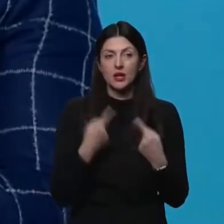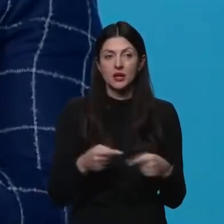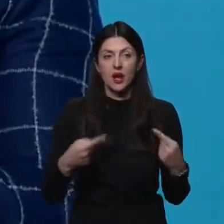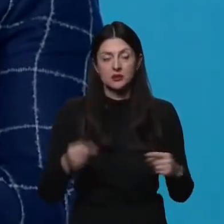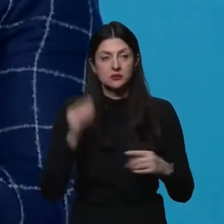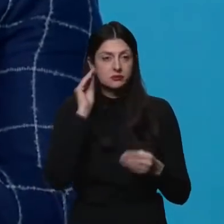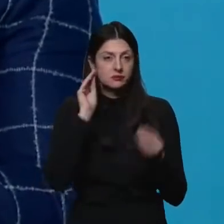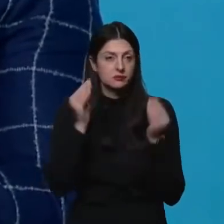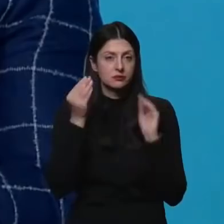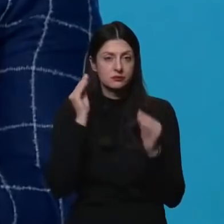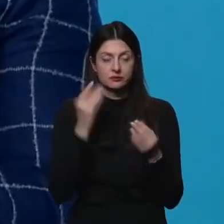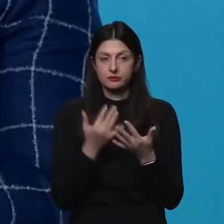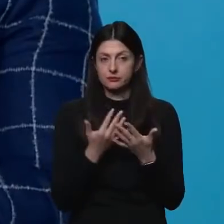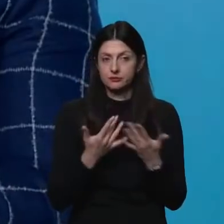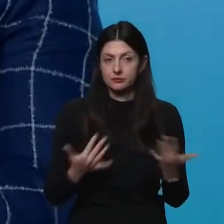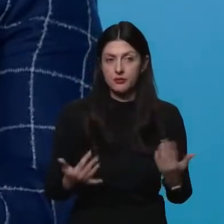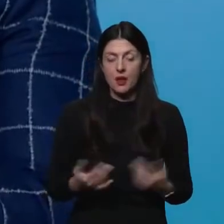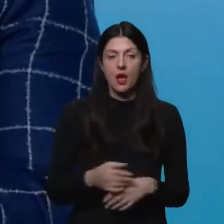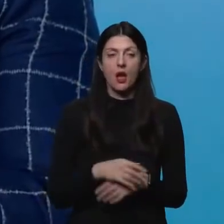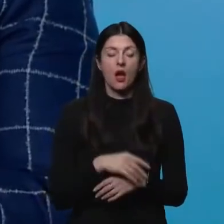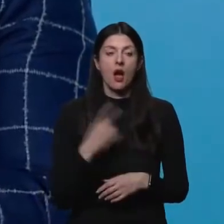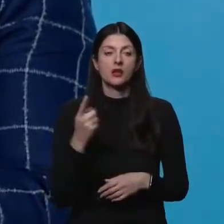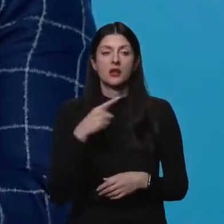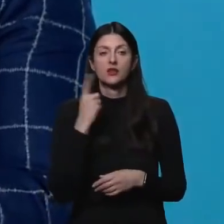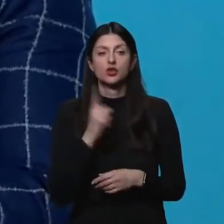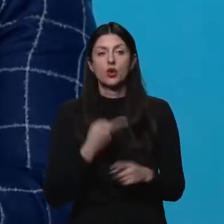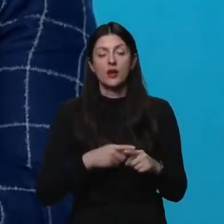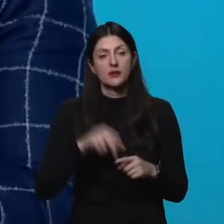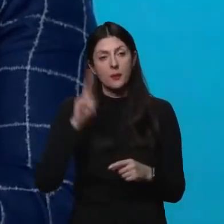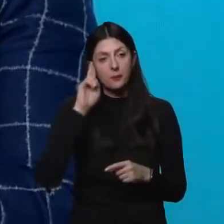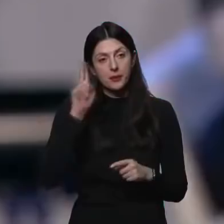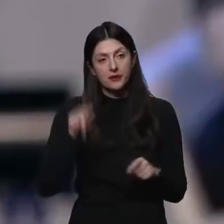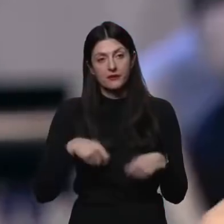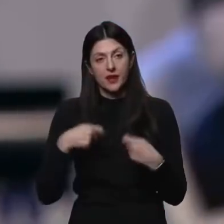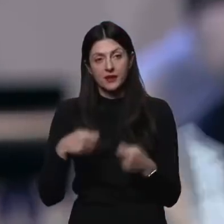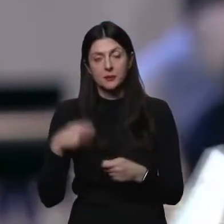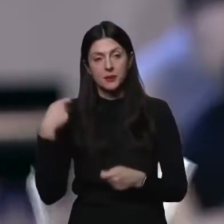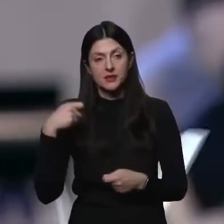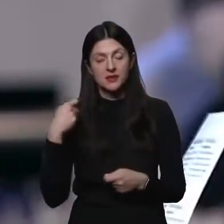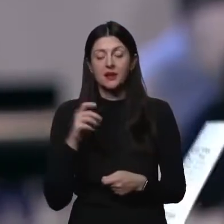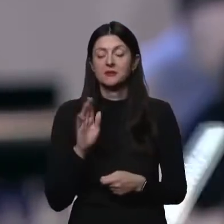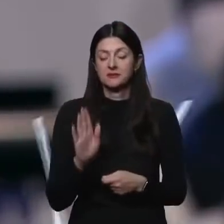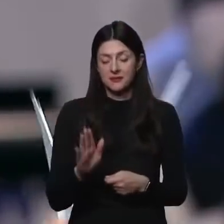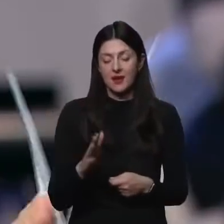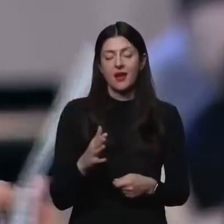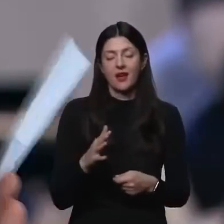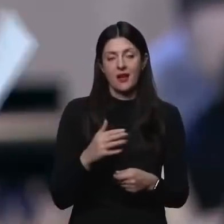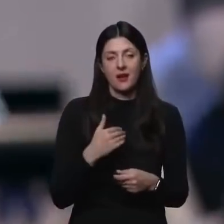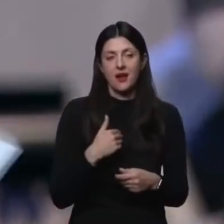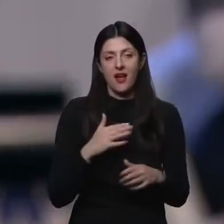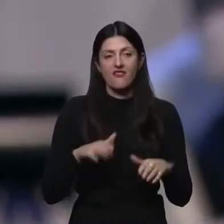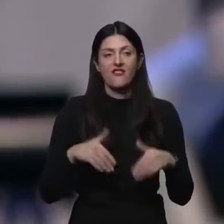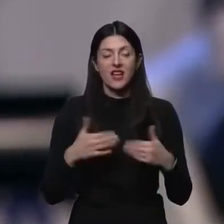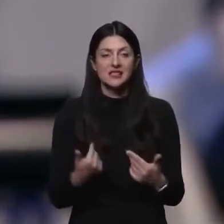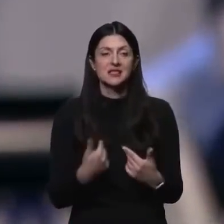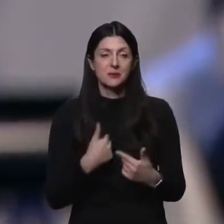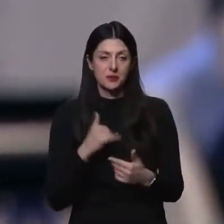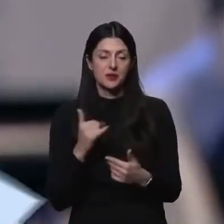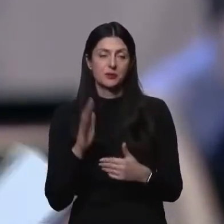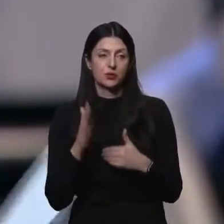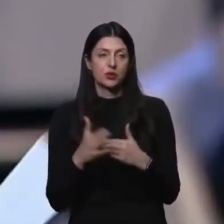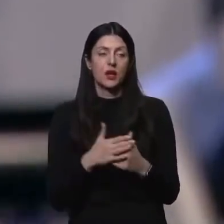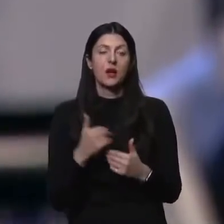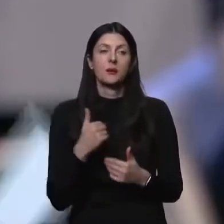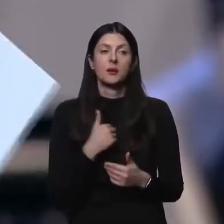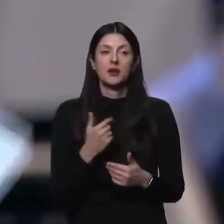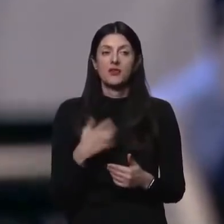зрения. Одни говорят, что это привет президенту. Сейчас мы до этого дойдем. Версии мы дойдем. Я хочу сказать, Савик, очень важный